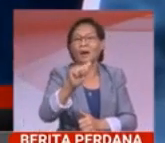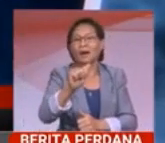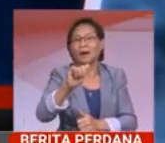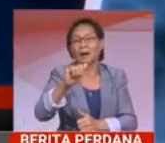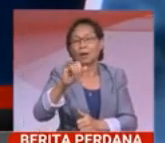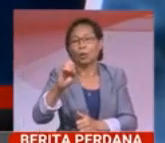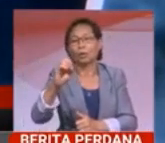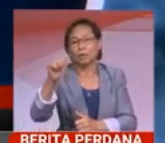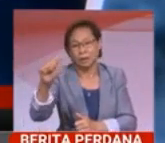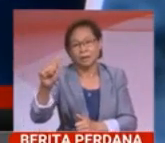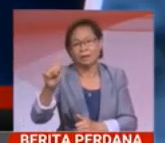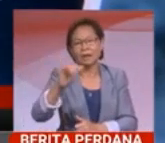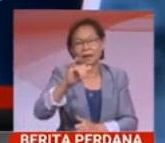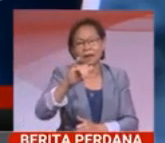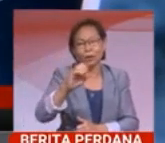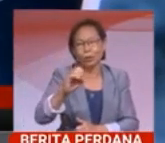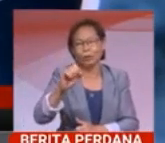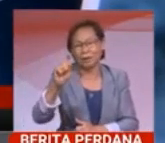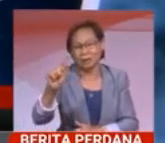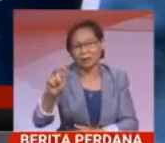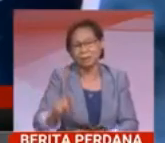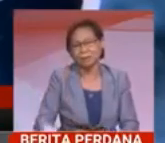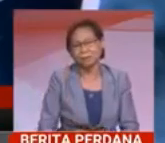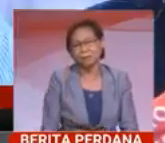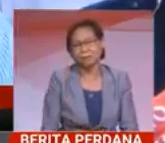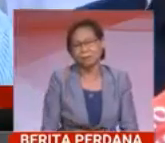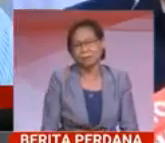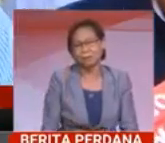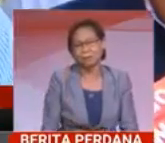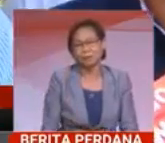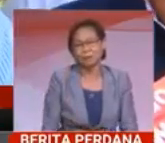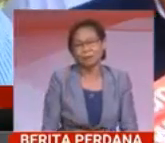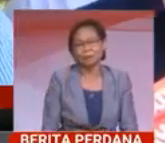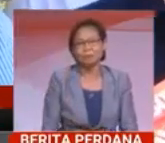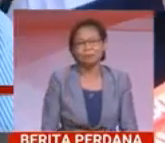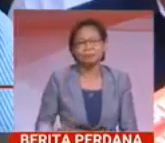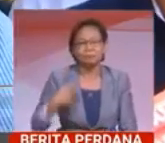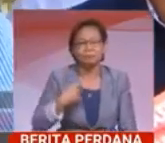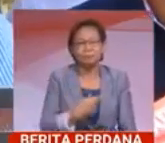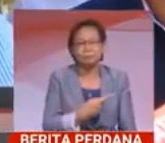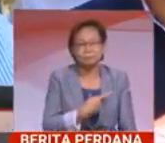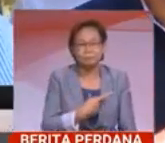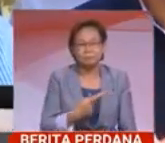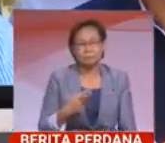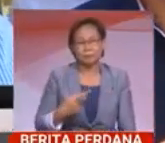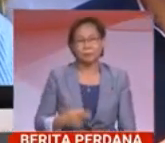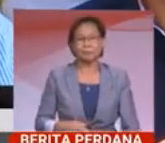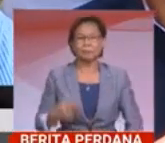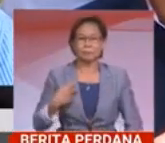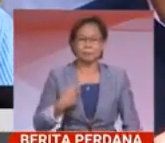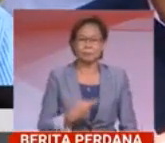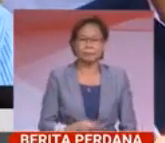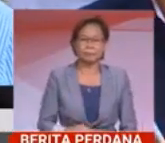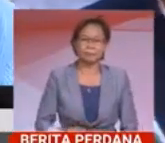hi ho ayo kita ingin menggalakkan